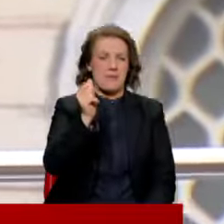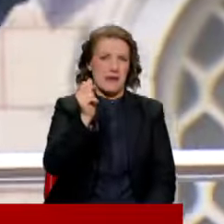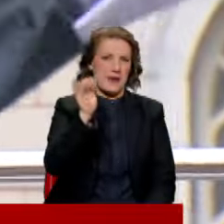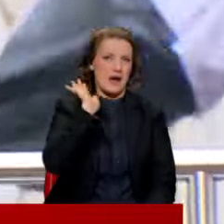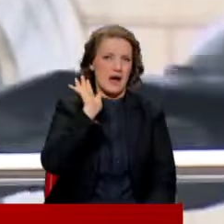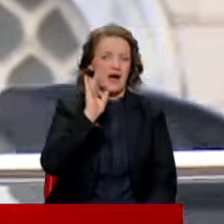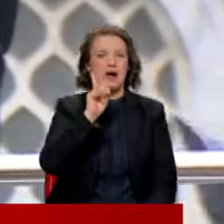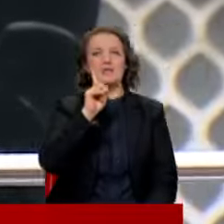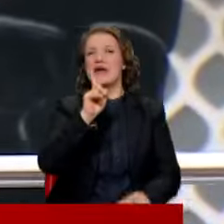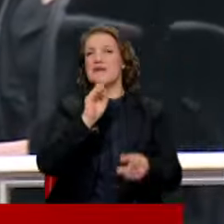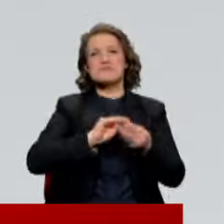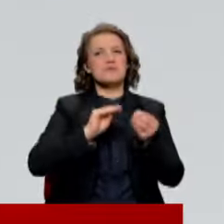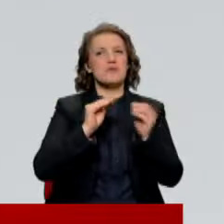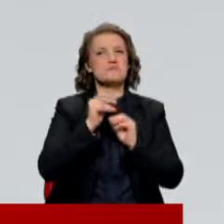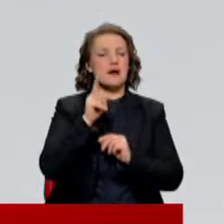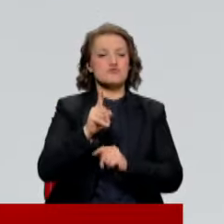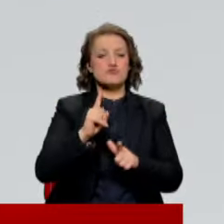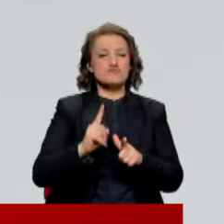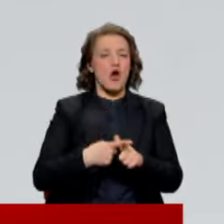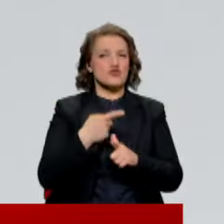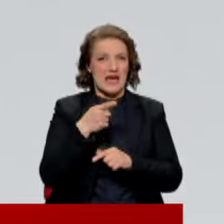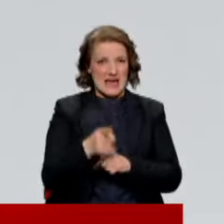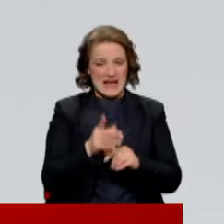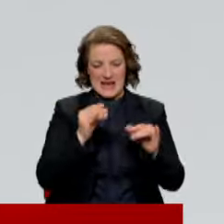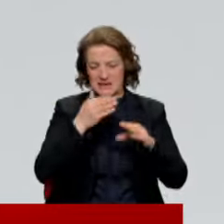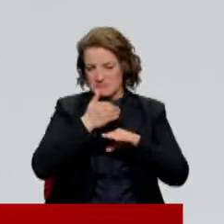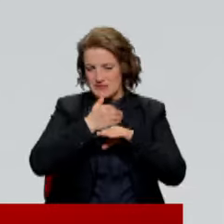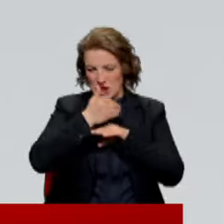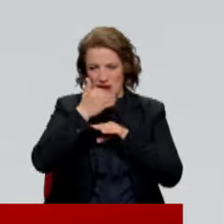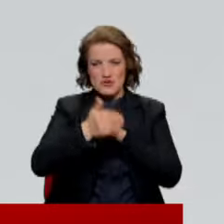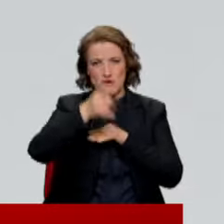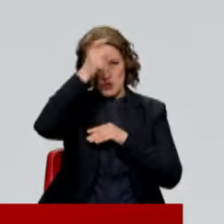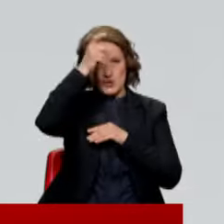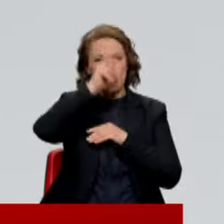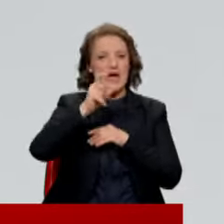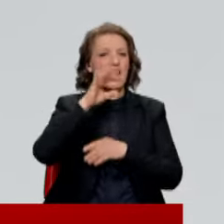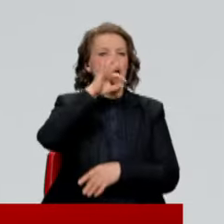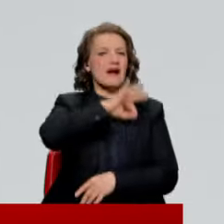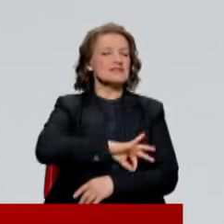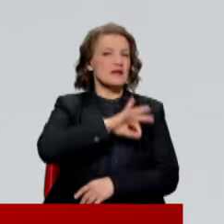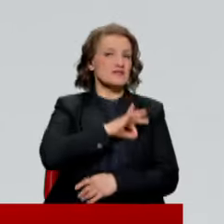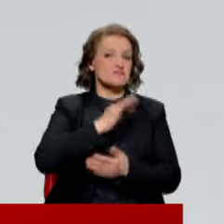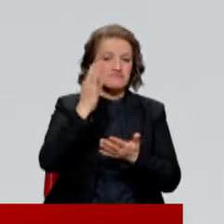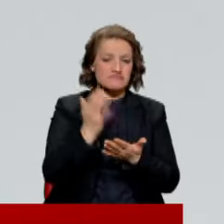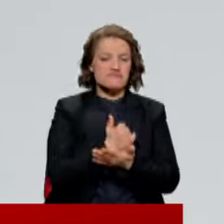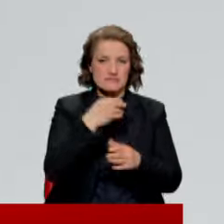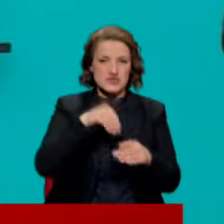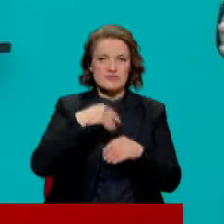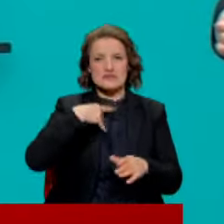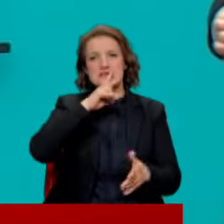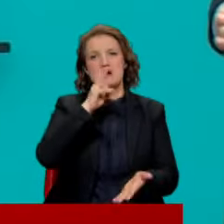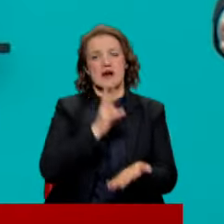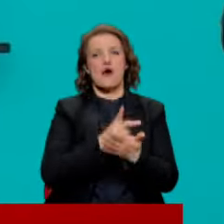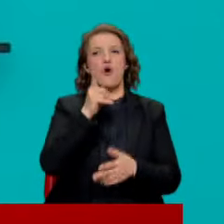derdi var rant. Bu projeyi er geç ülkemize kazandırmakta kararlıyız.